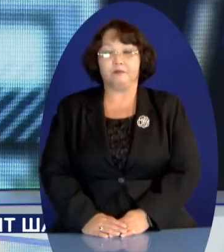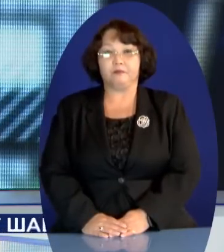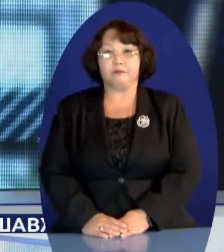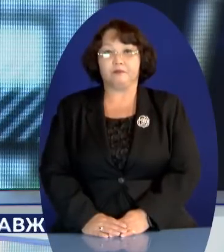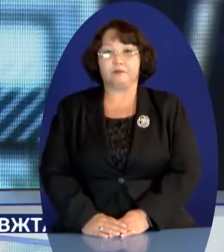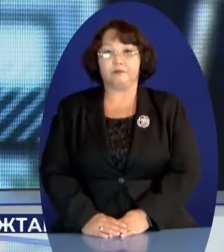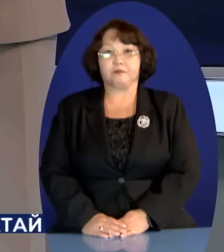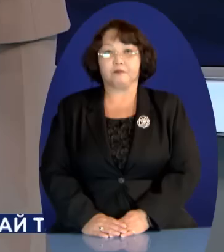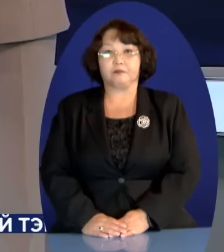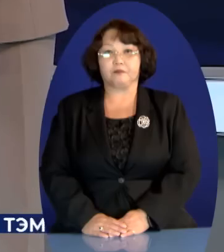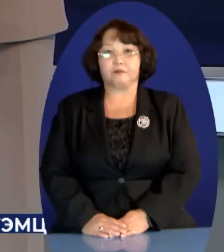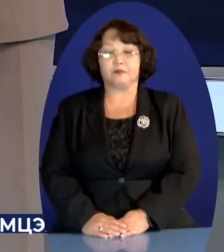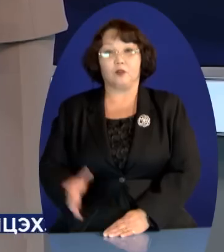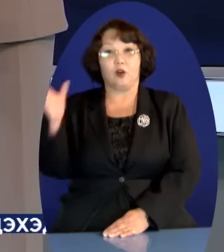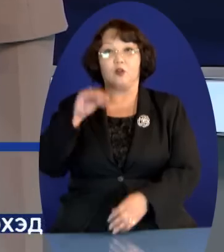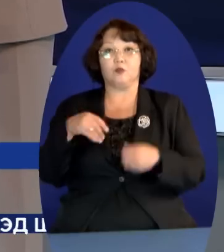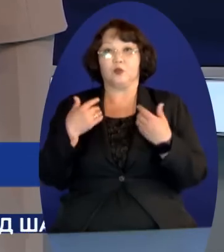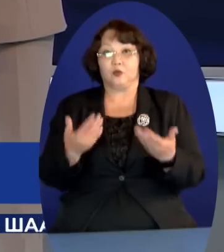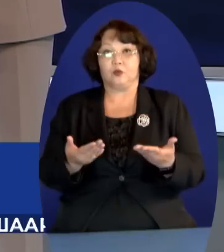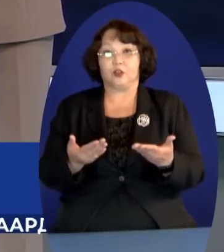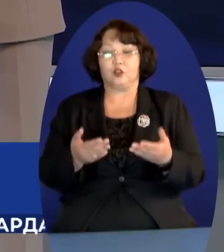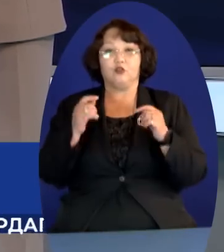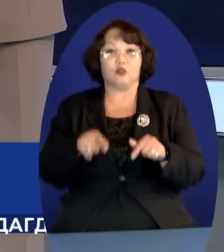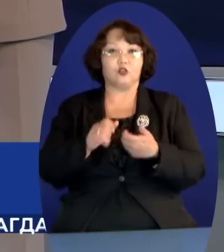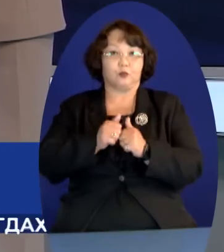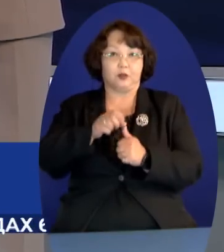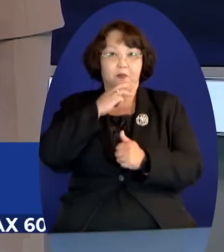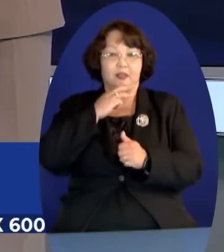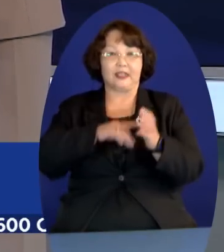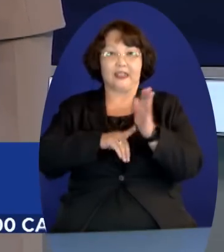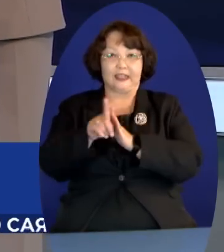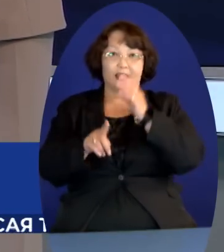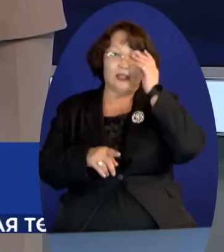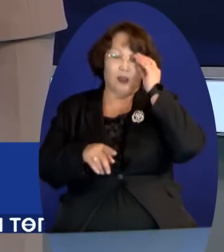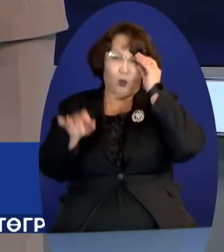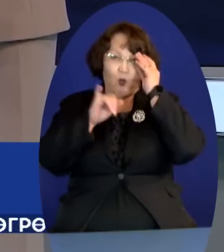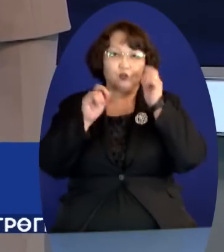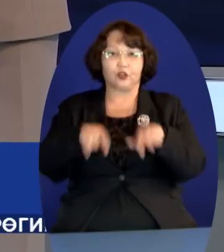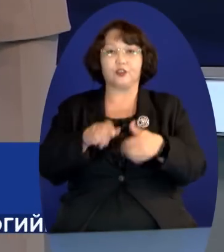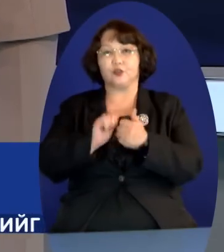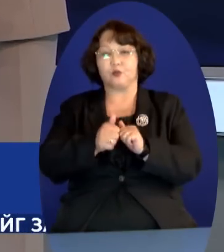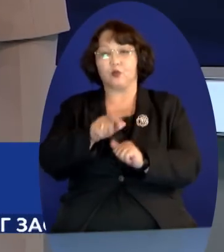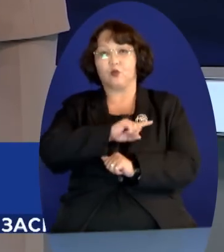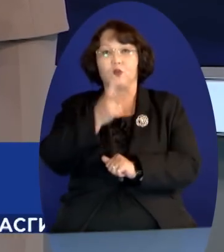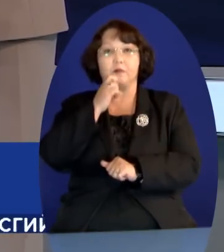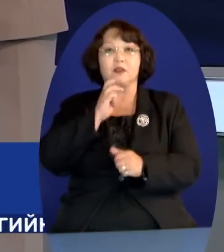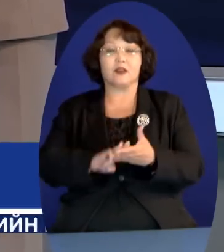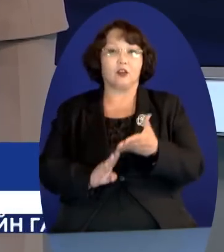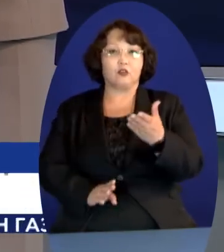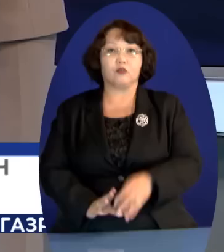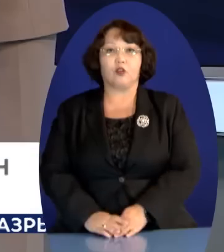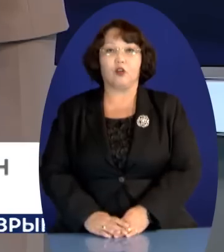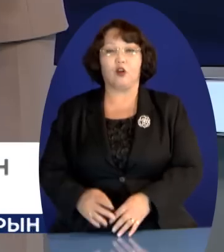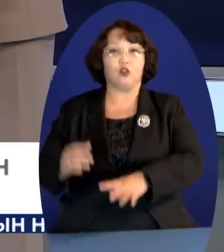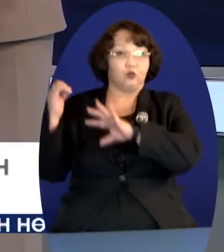байна. Рамид үргийн өдөгчтэй өнөөдрийн спортын мэдээний ихэнд эх орны тэмцээн уралдаа үйл явдлын мэдээлэлээс үзвэж та бүхэнд хүргэе.